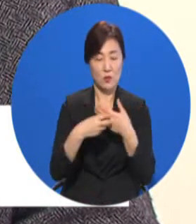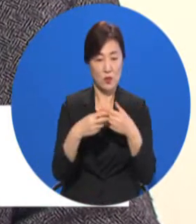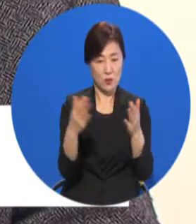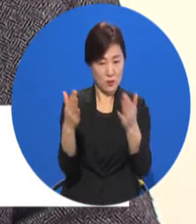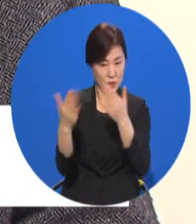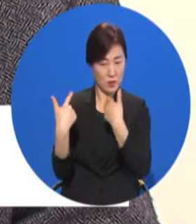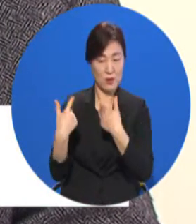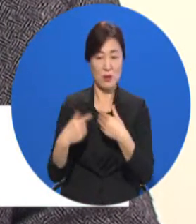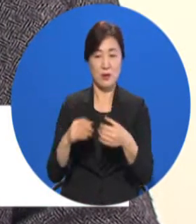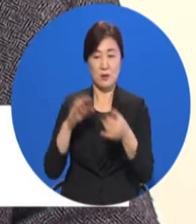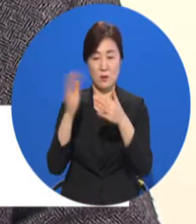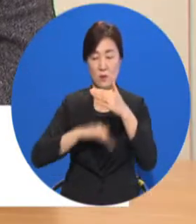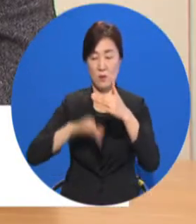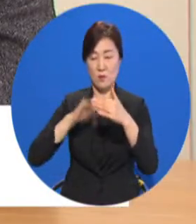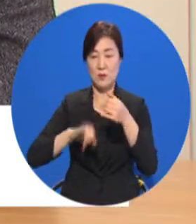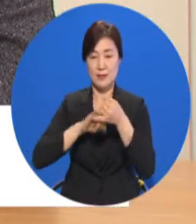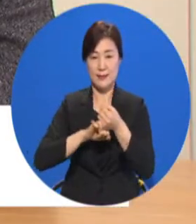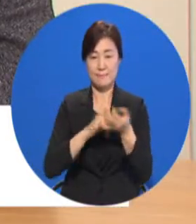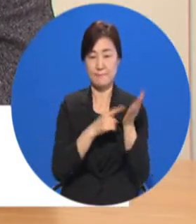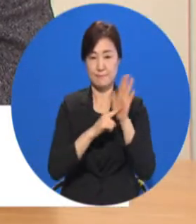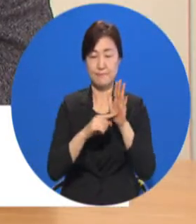종합병원을 유치하겠다고 발표했습니다.